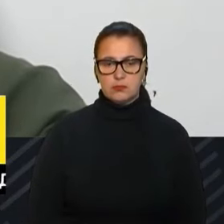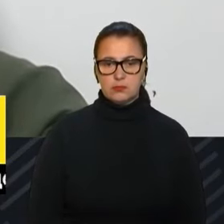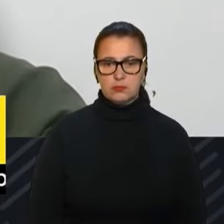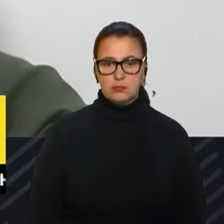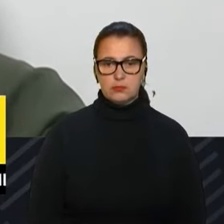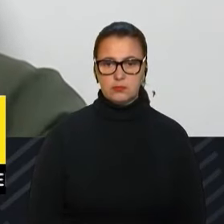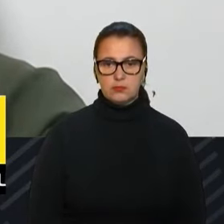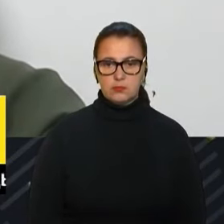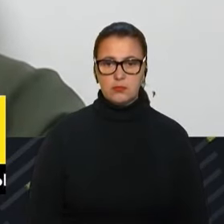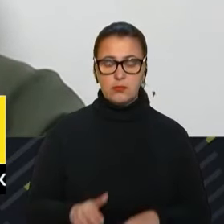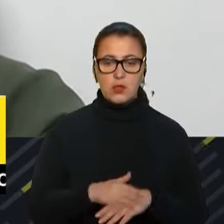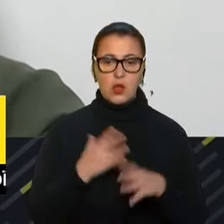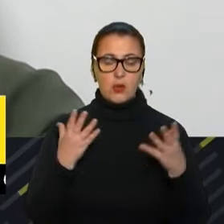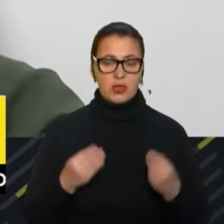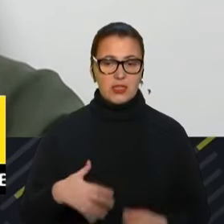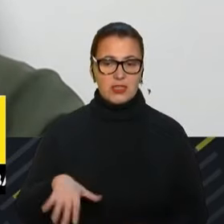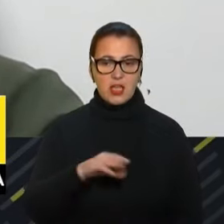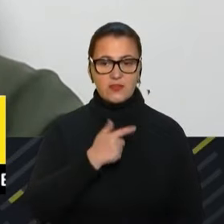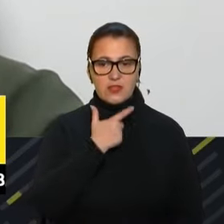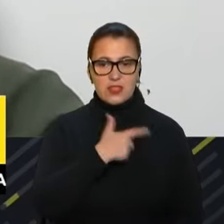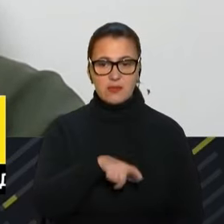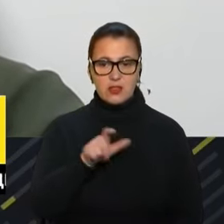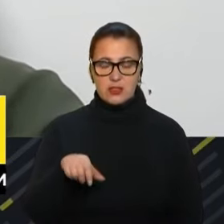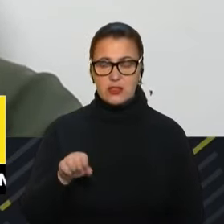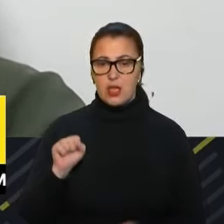відповість? Добрий день всім телезрителям.